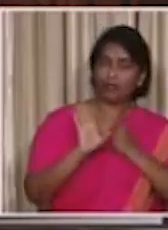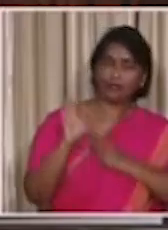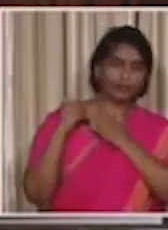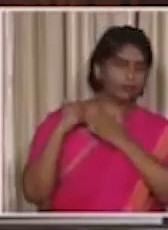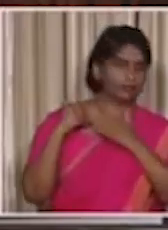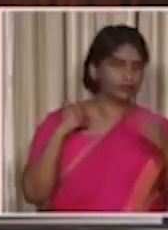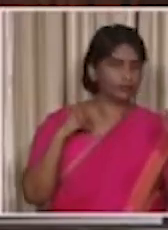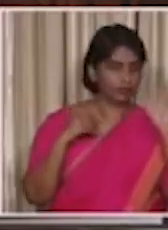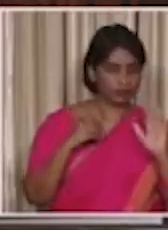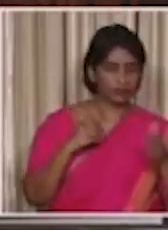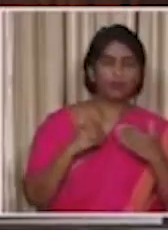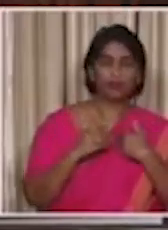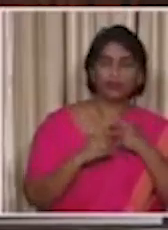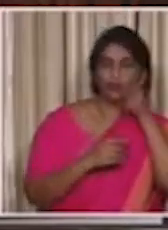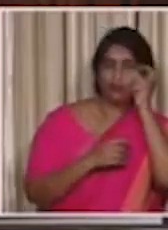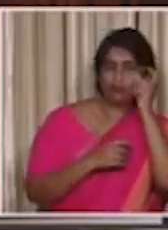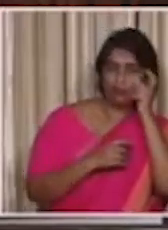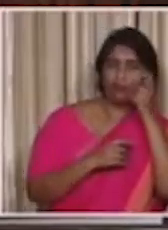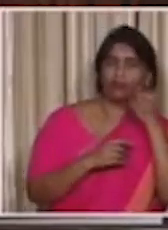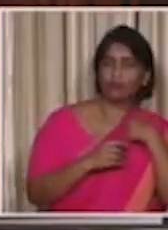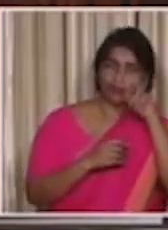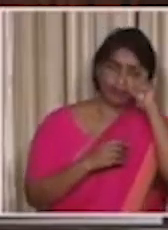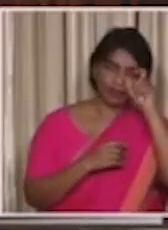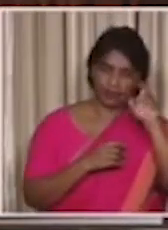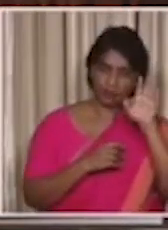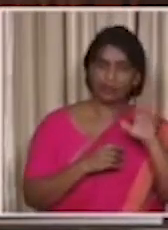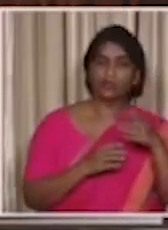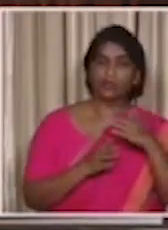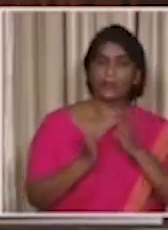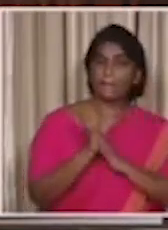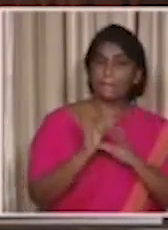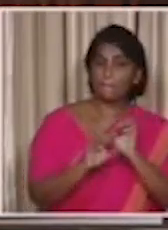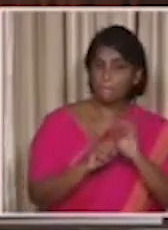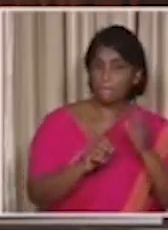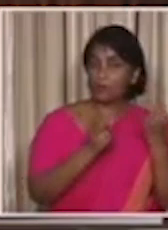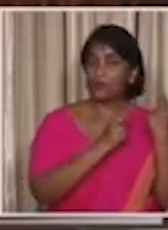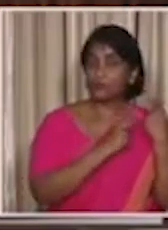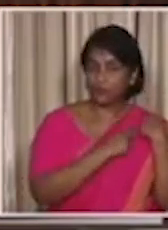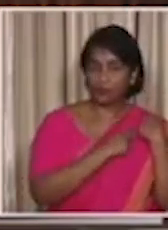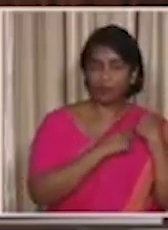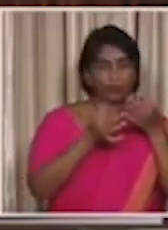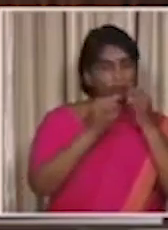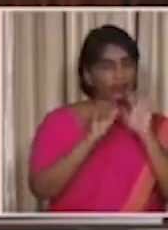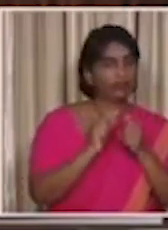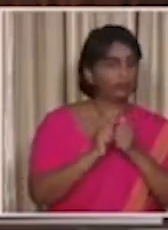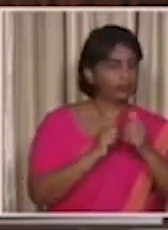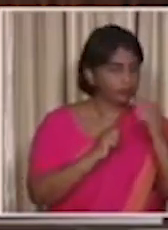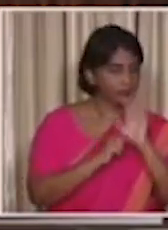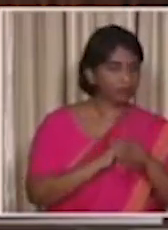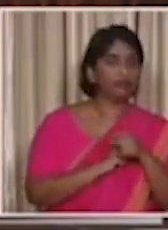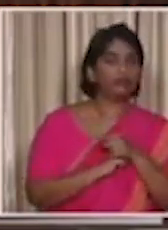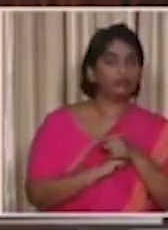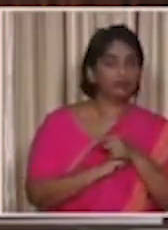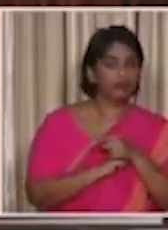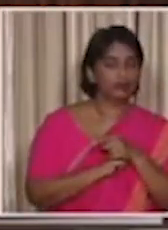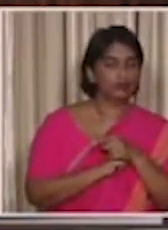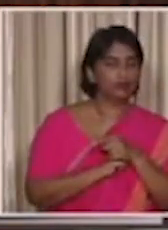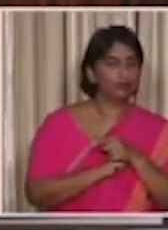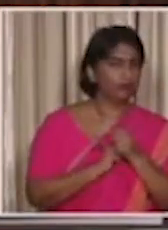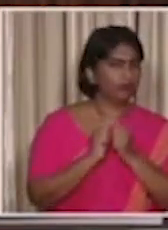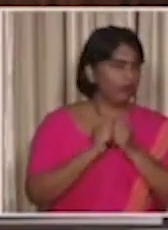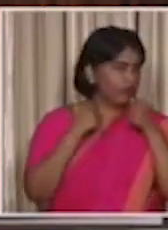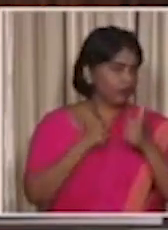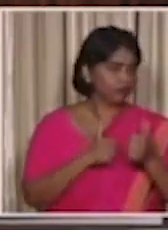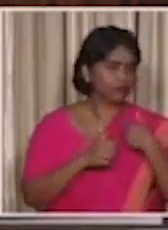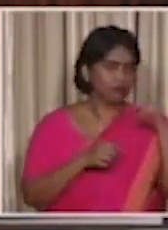දෙස විමසිල්ලෙන් බලද්දී ජනමාධ්‍ය භූමිකාවේ නිසි ලෙස ඉටු වී ඇද්දේද යන ප්‍රශ්නය